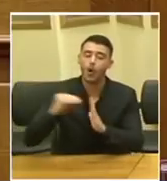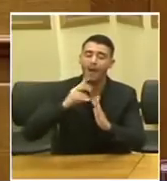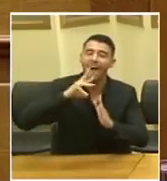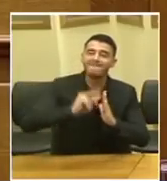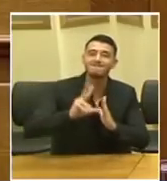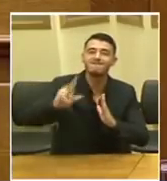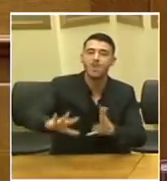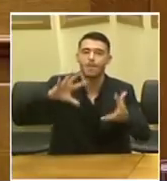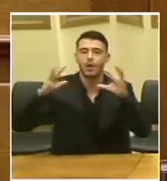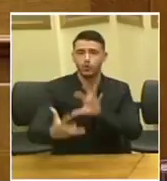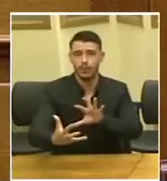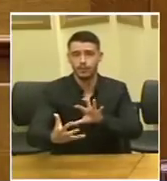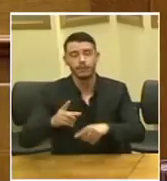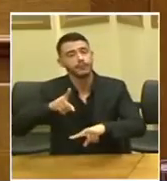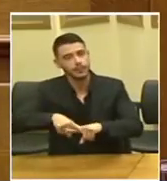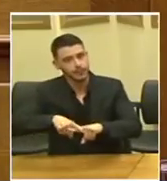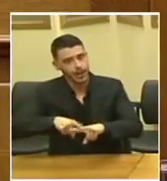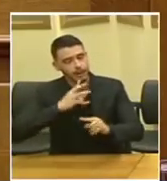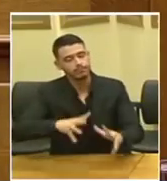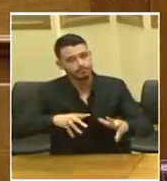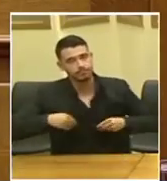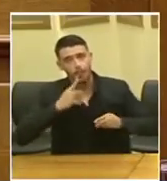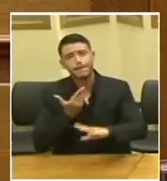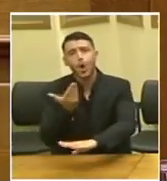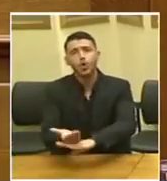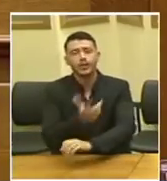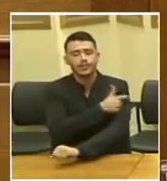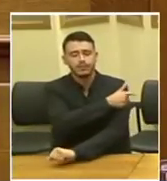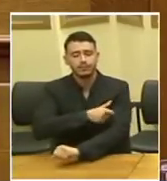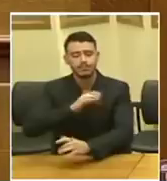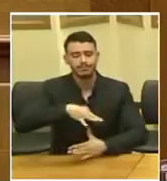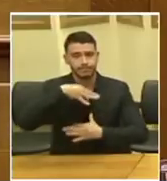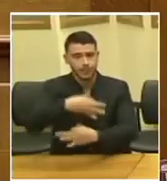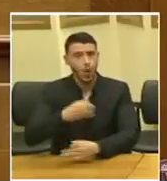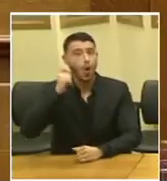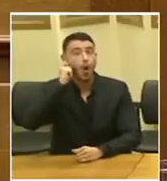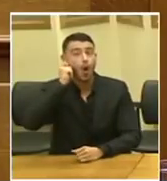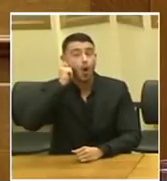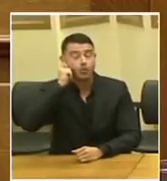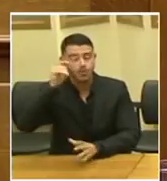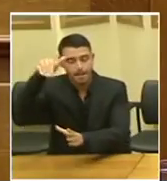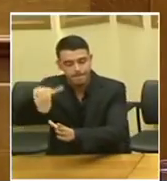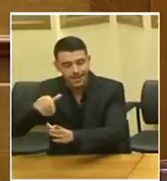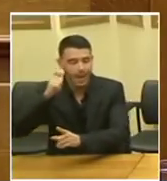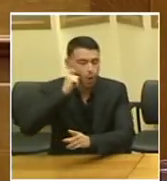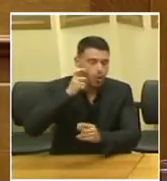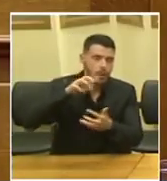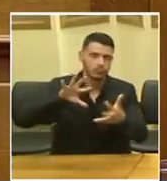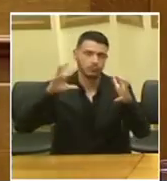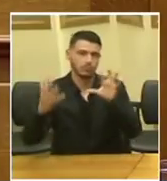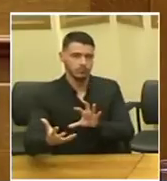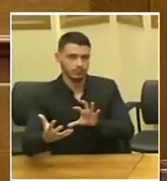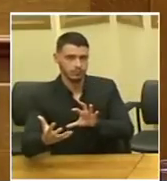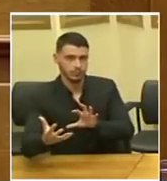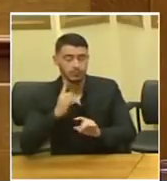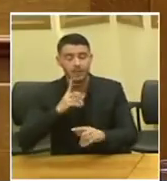να συζητήσει πρόταση του κύριου Νίμετς για ονομασία στο εσωτερικό και ονομασία στο εξωτερικό. Η Ελλάδα